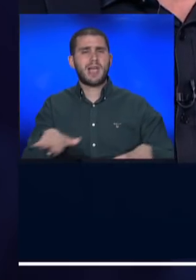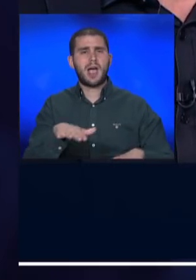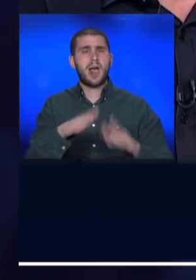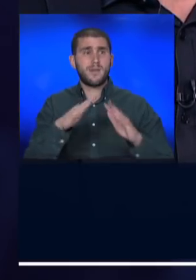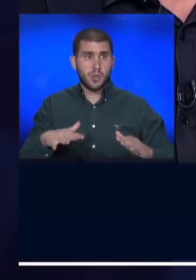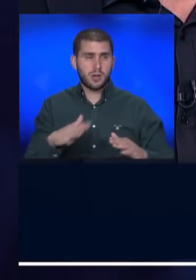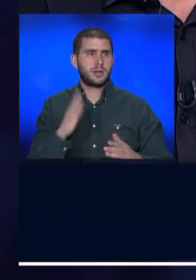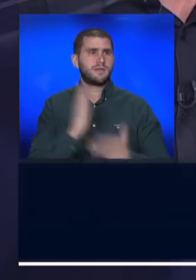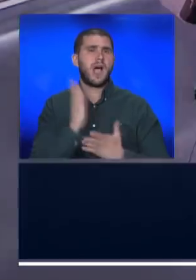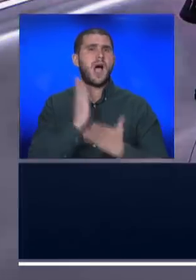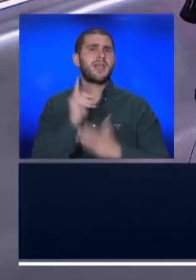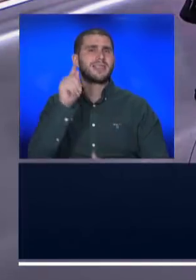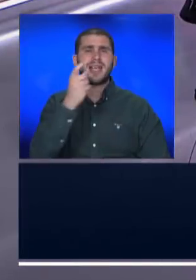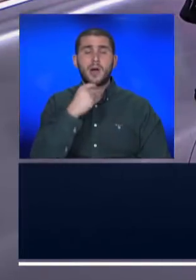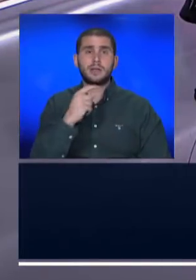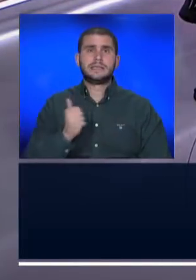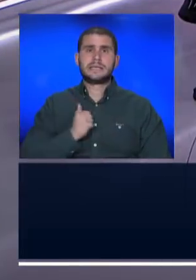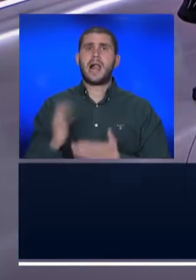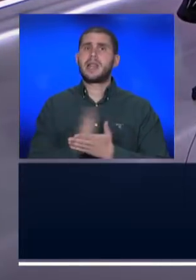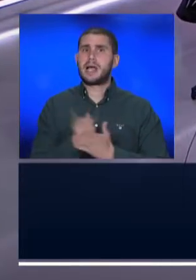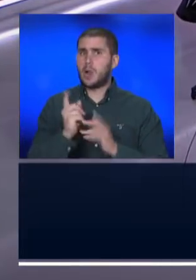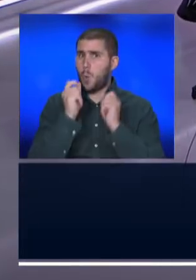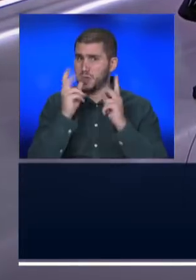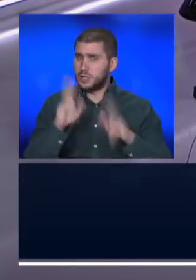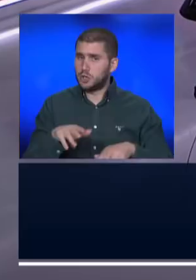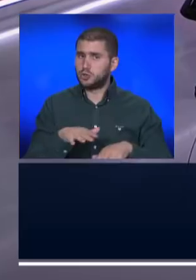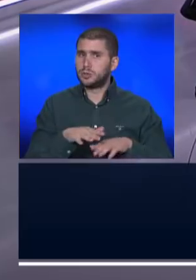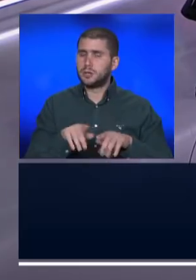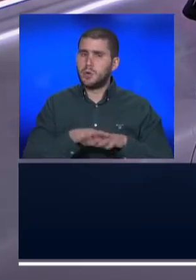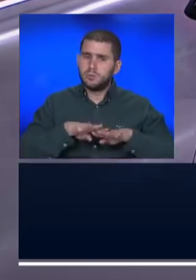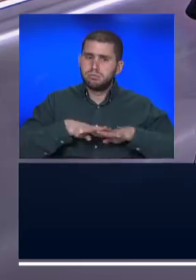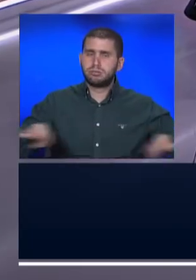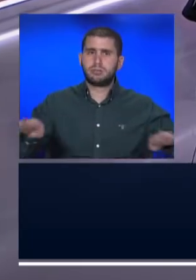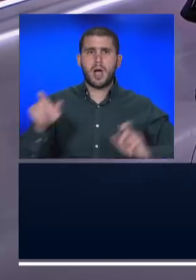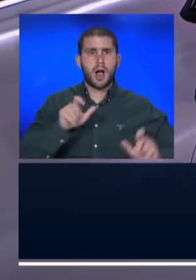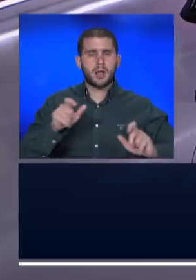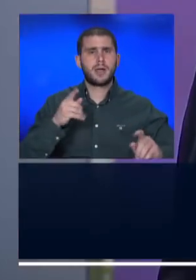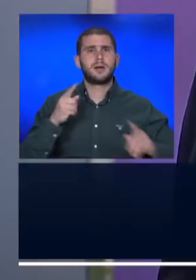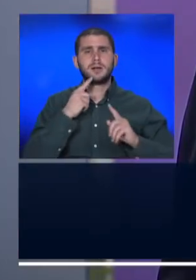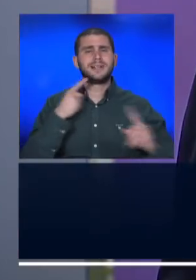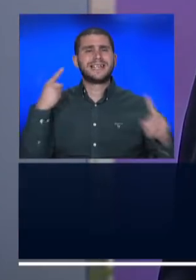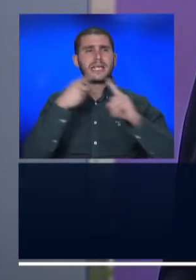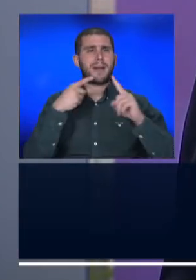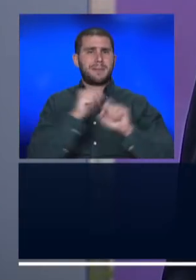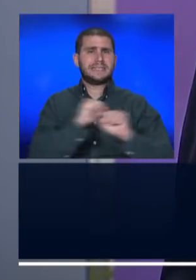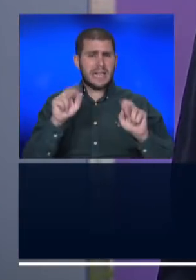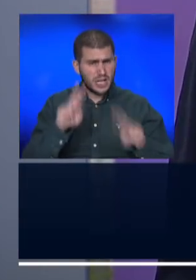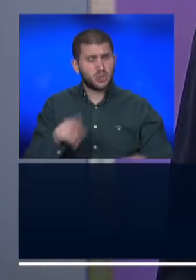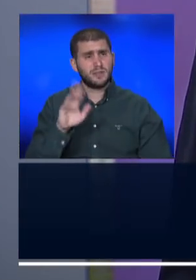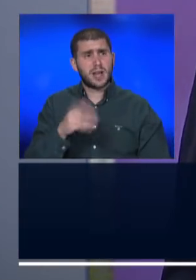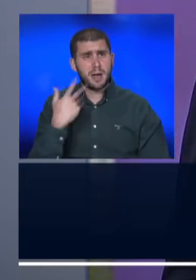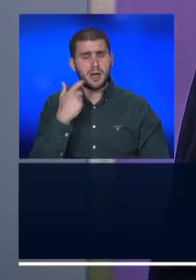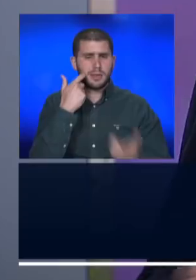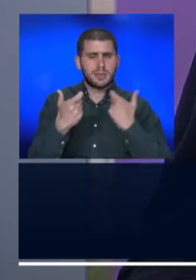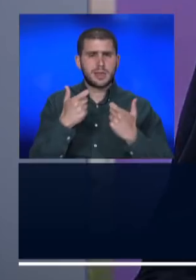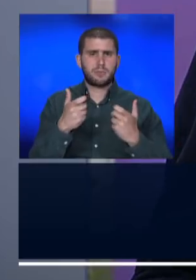צהל נערך, אי אפשר להגיד שאופתע, נכון? יש פריסה הגנתית, צוללות כיפת ברזל. ראינו בפעולה. וגם היה תגבור כוחות בסוף השבוע,